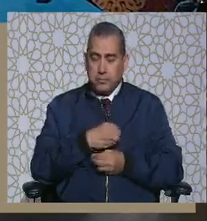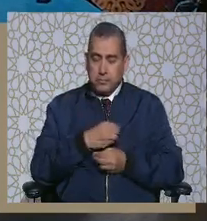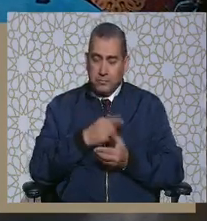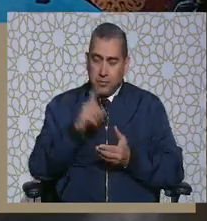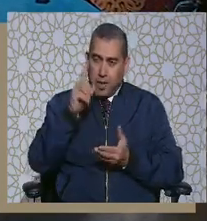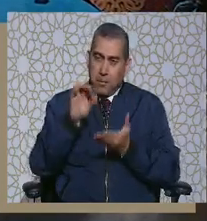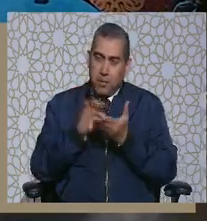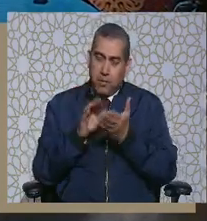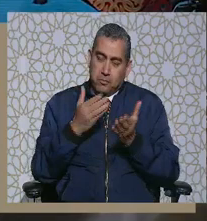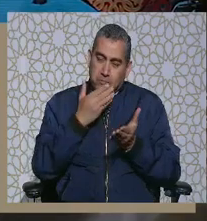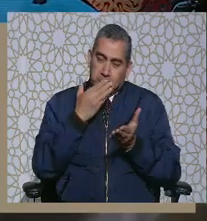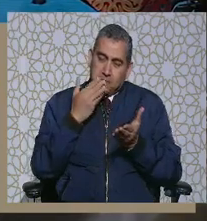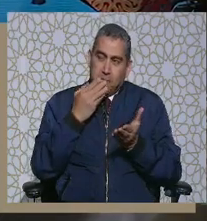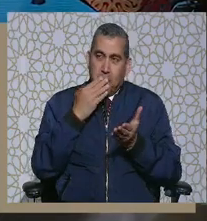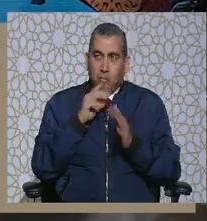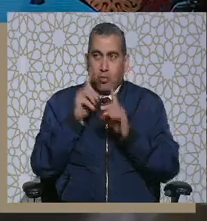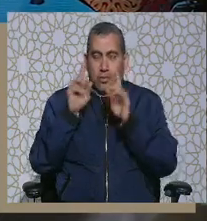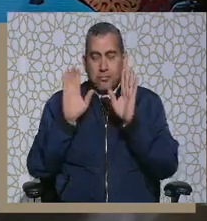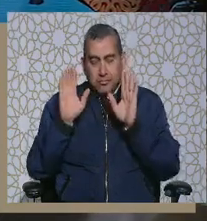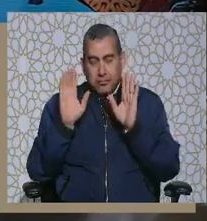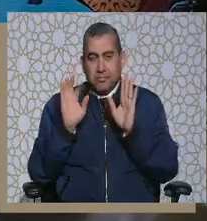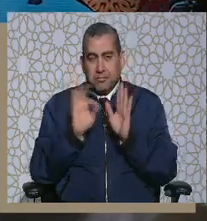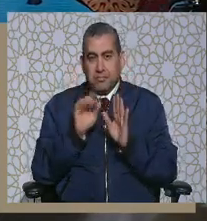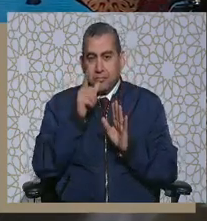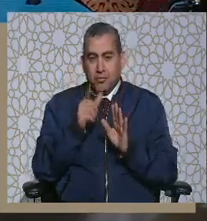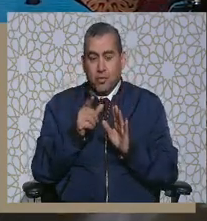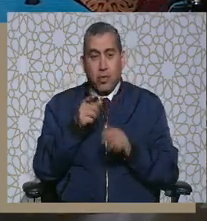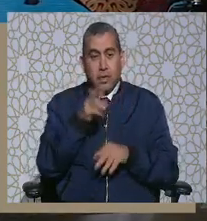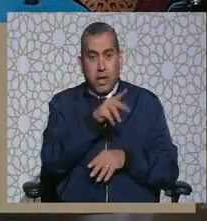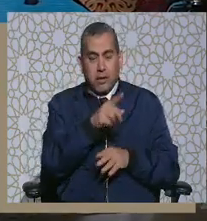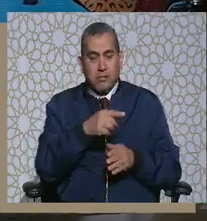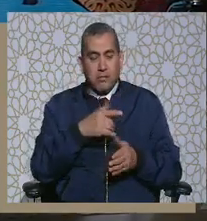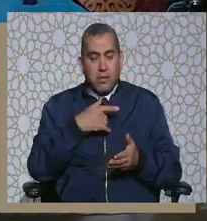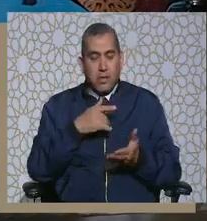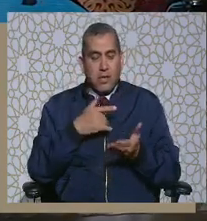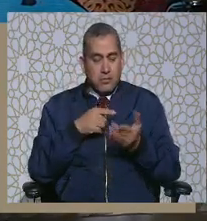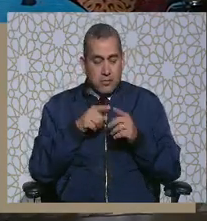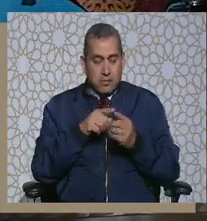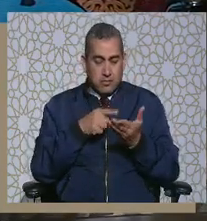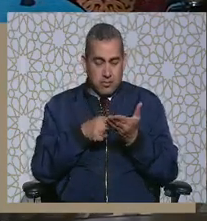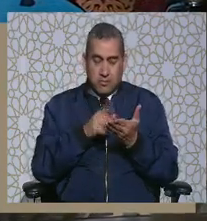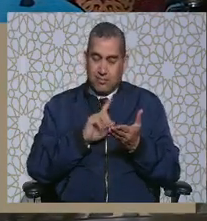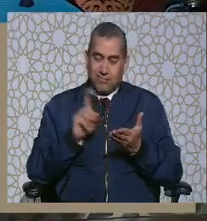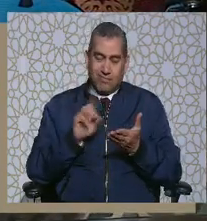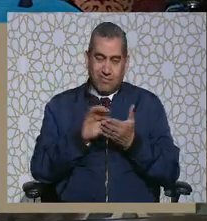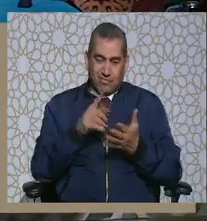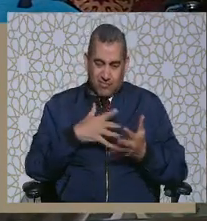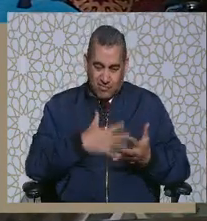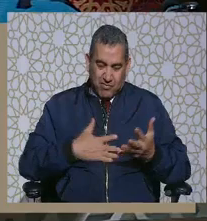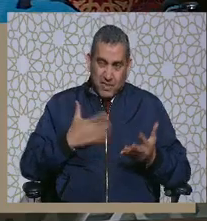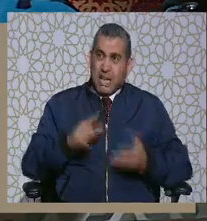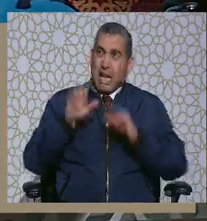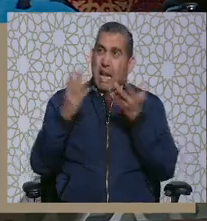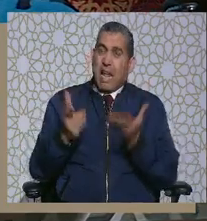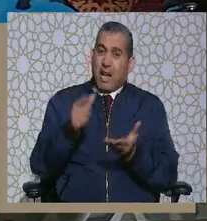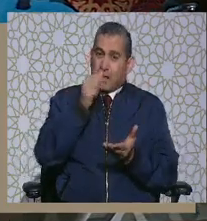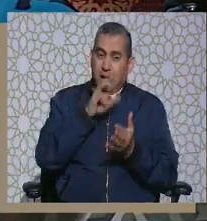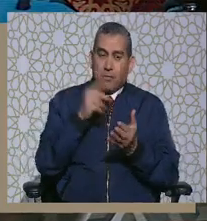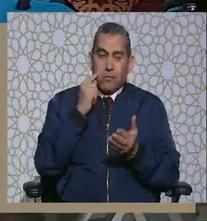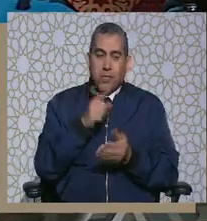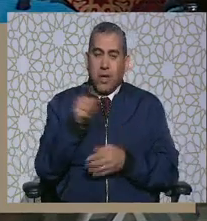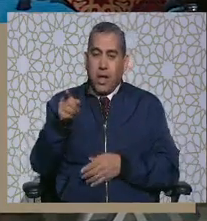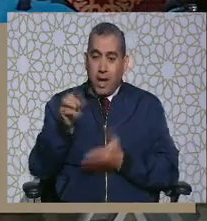فواحد كان رد فعله مش مناسب واحد فهم الرساله اللي جايه من خلف القدر لان كل